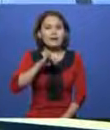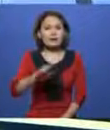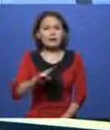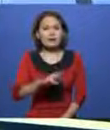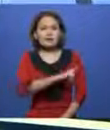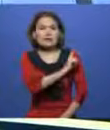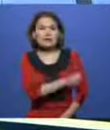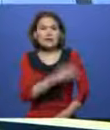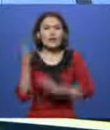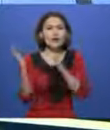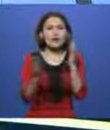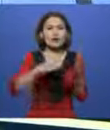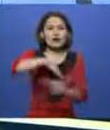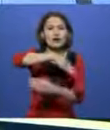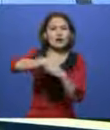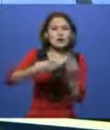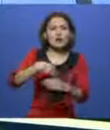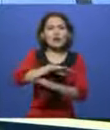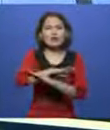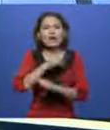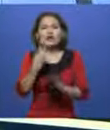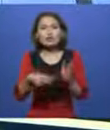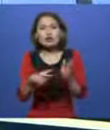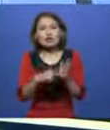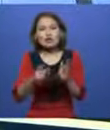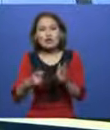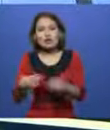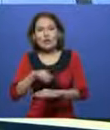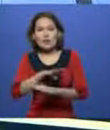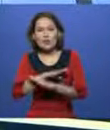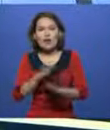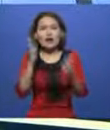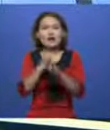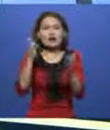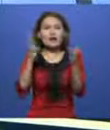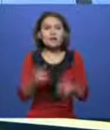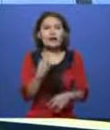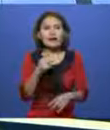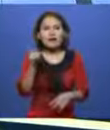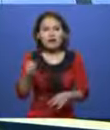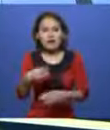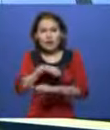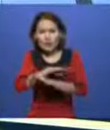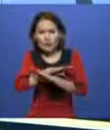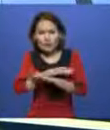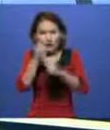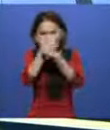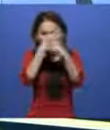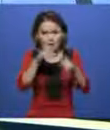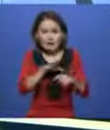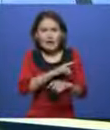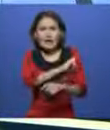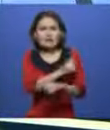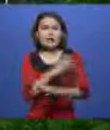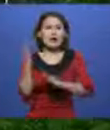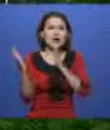Филиппиндегі Хагипут тайфунынан қаза тапқандар саны 27 адамға жетті. Осының алдында табиғи апаттан 2 адам мерт болды деп хабарлаған еді. Дүлейді ауылдан